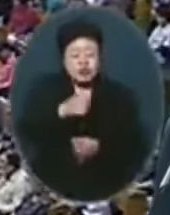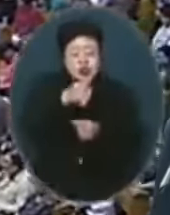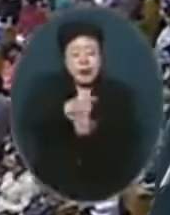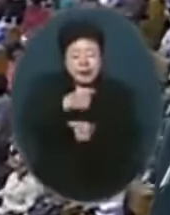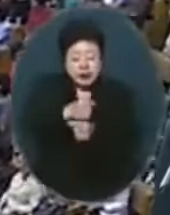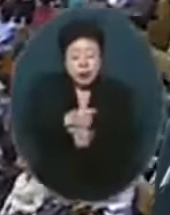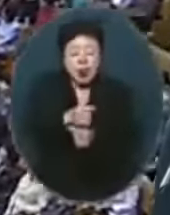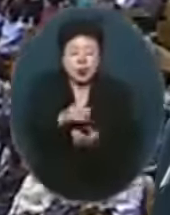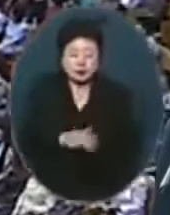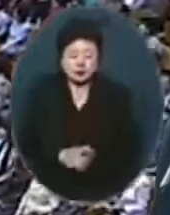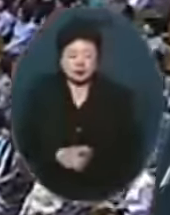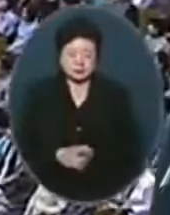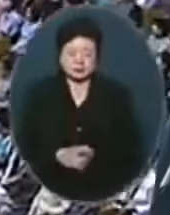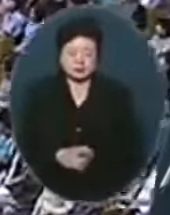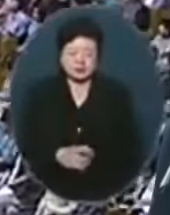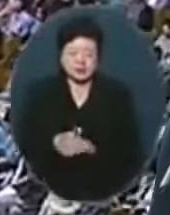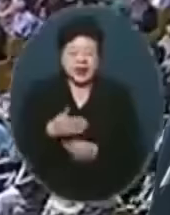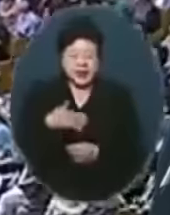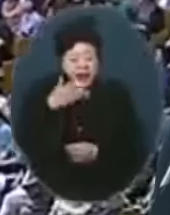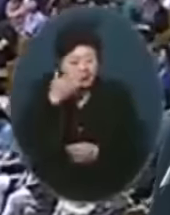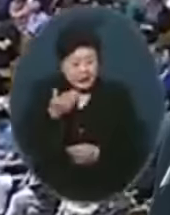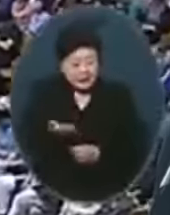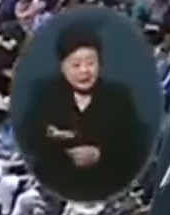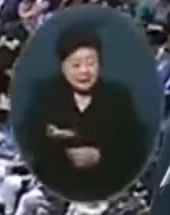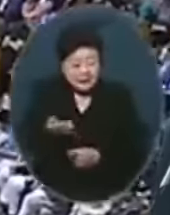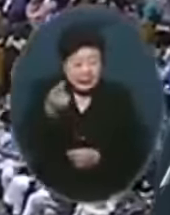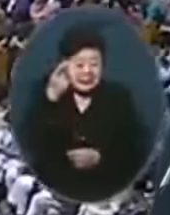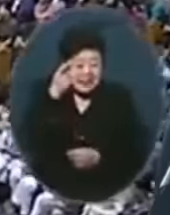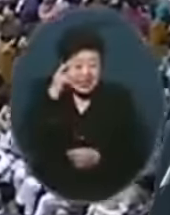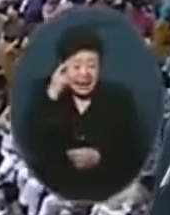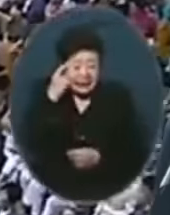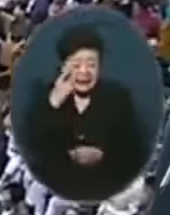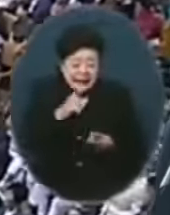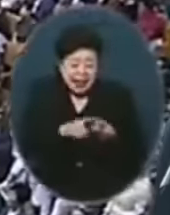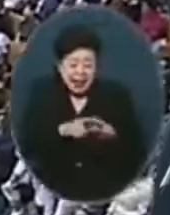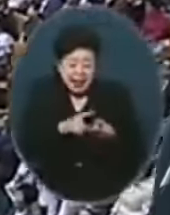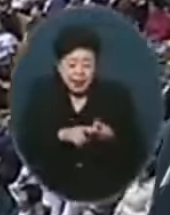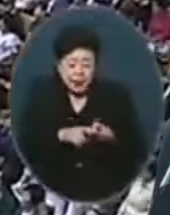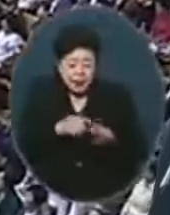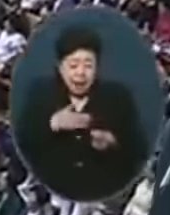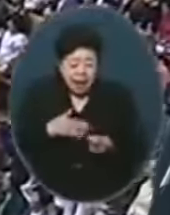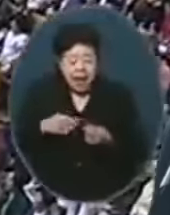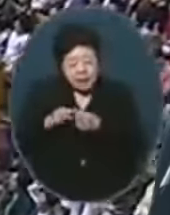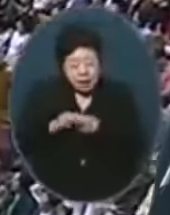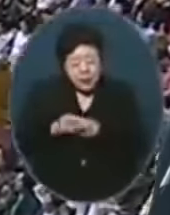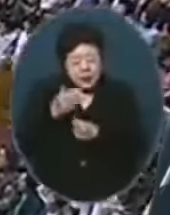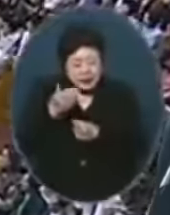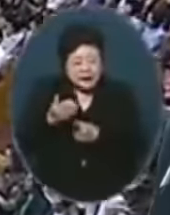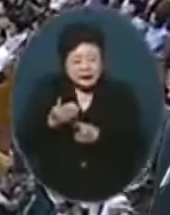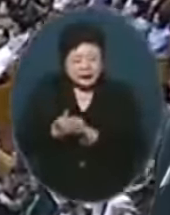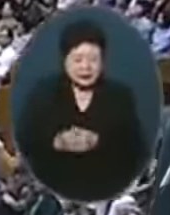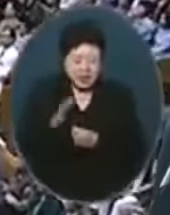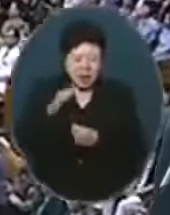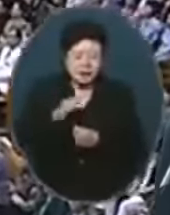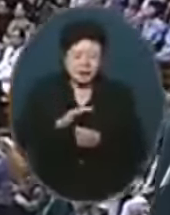만드는 것이므로 내가 당신이 생각하는 바를 안다면